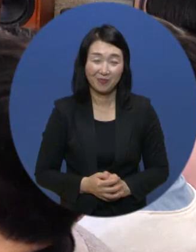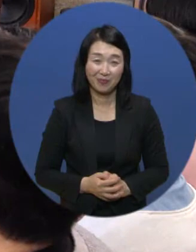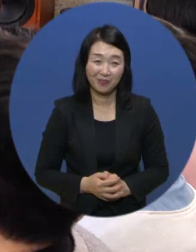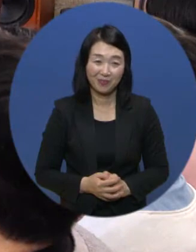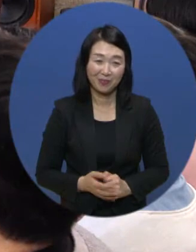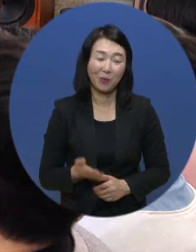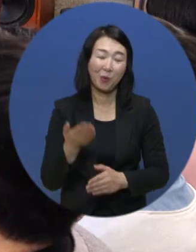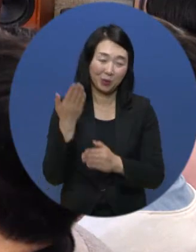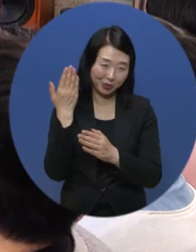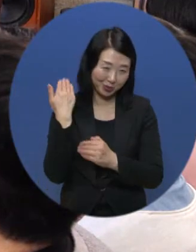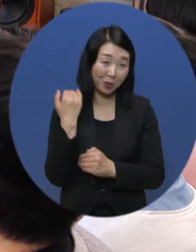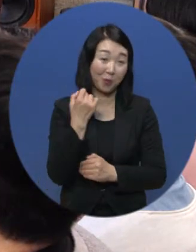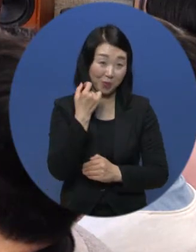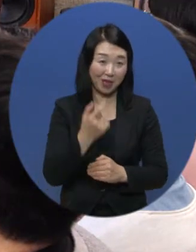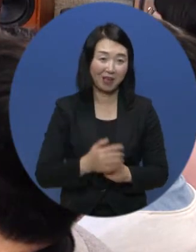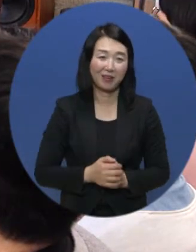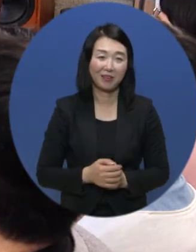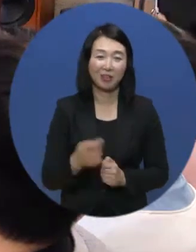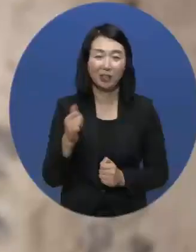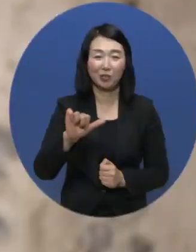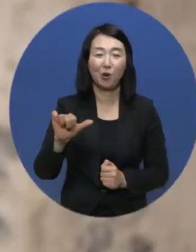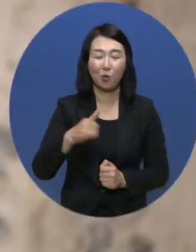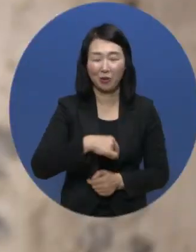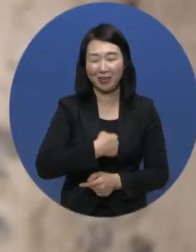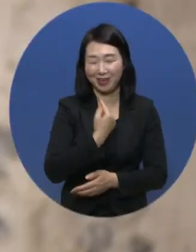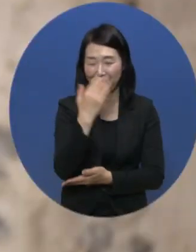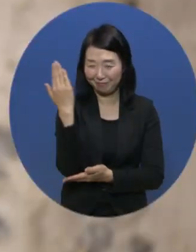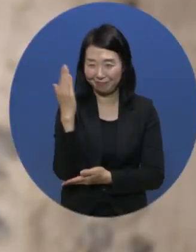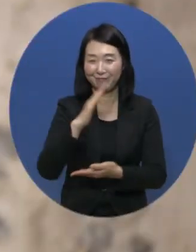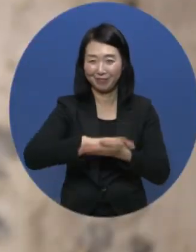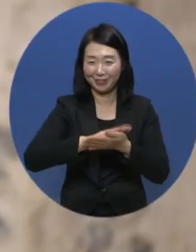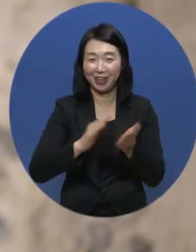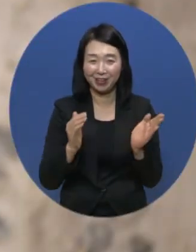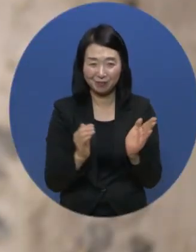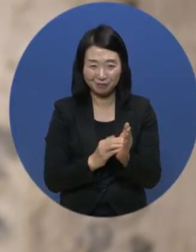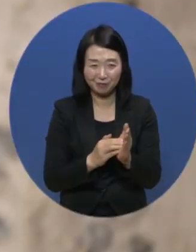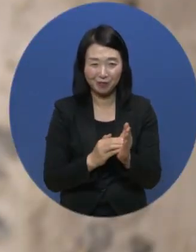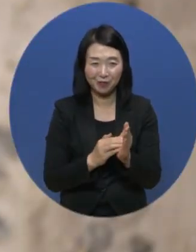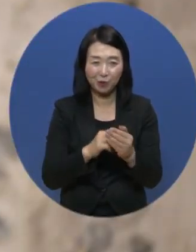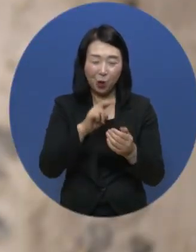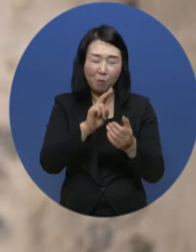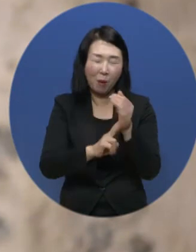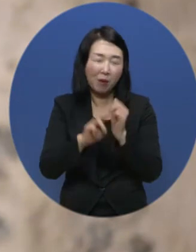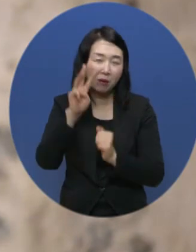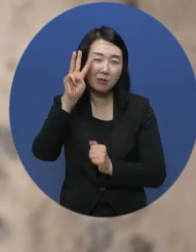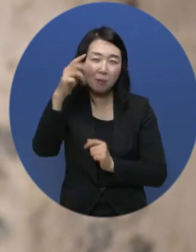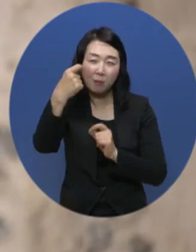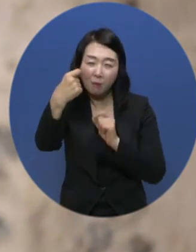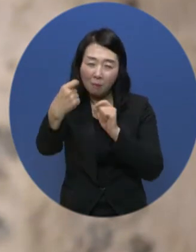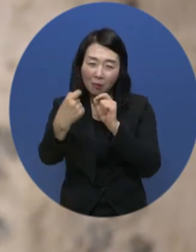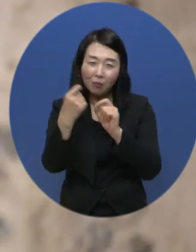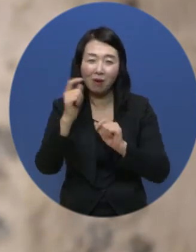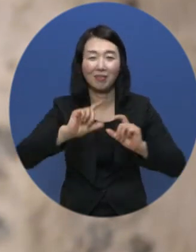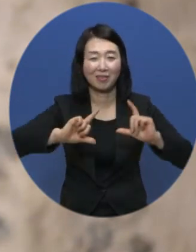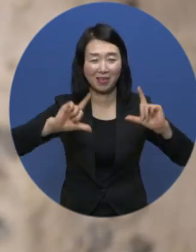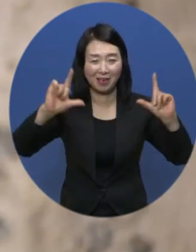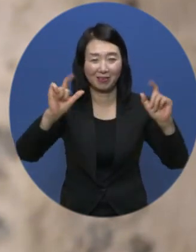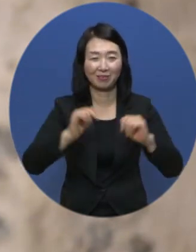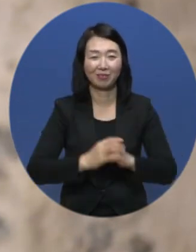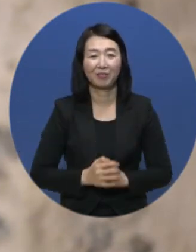1,500권의 제 자서전을 인쇄했습니다. 그리고 판매를 3일 앞둔 어느 날 책을